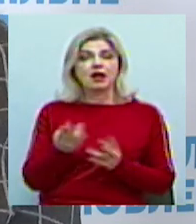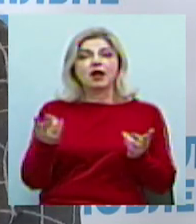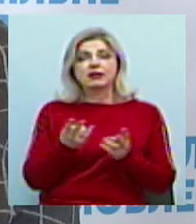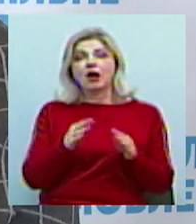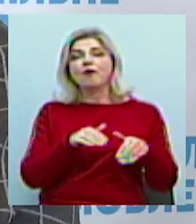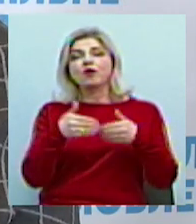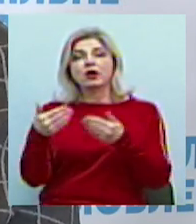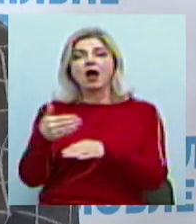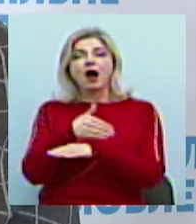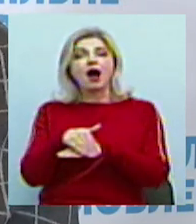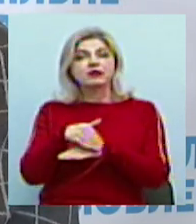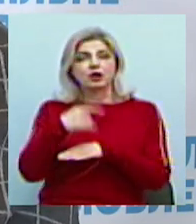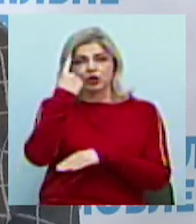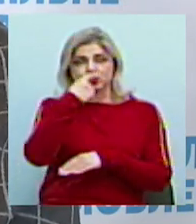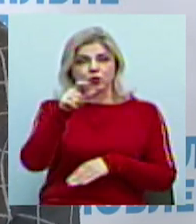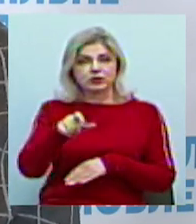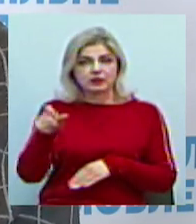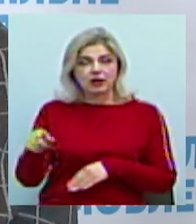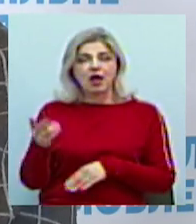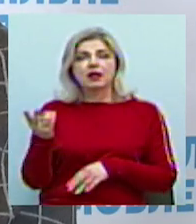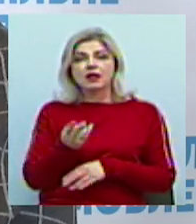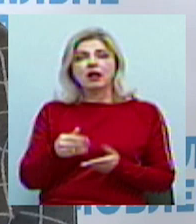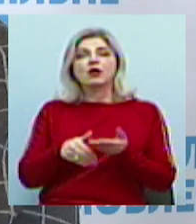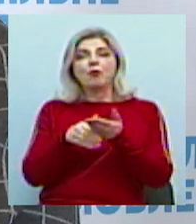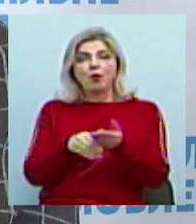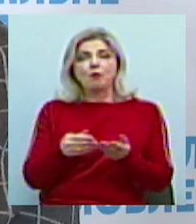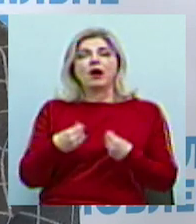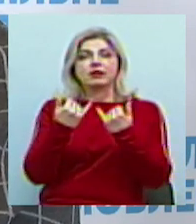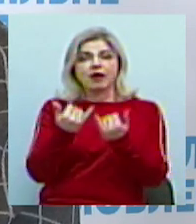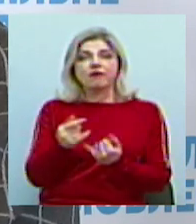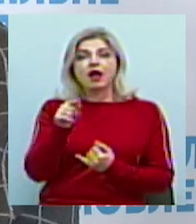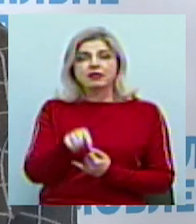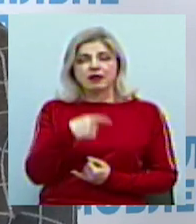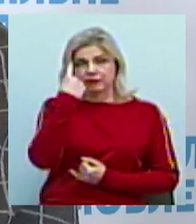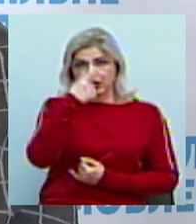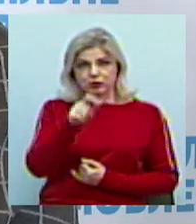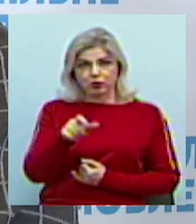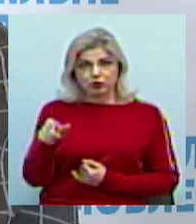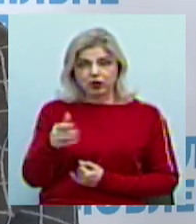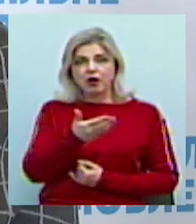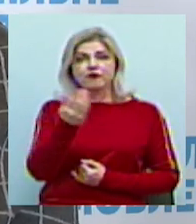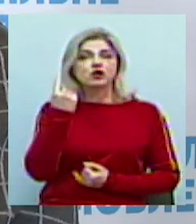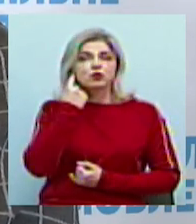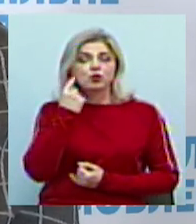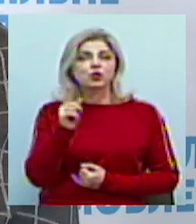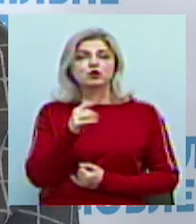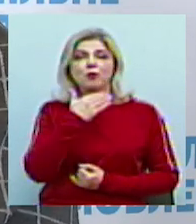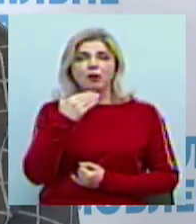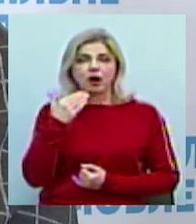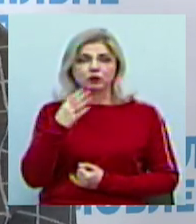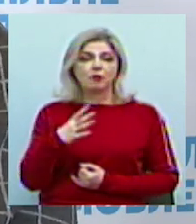до адресності, саме щоб субсидії надавати тим особам, які дійсно цього потребують. Ми чули багато випадків, коли призначалася субсидія